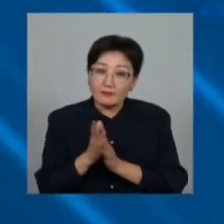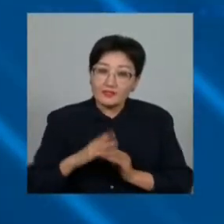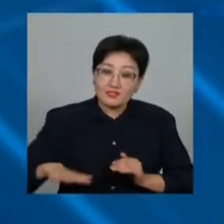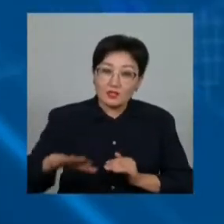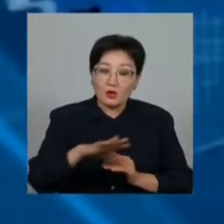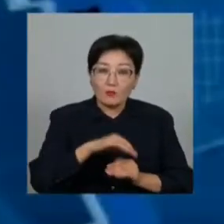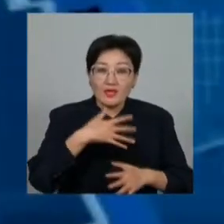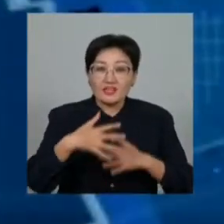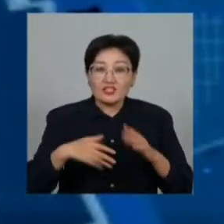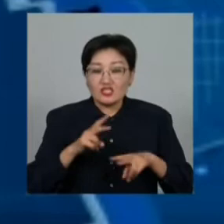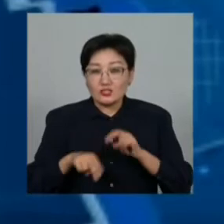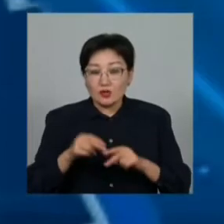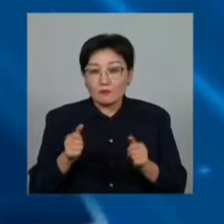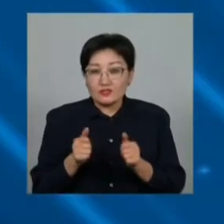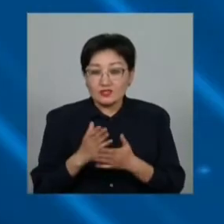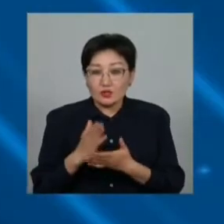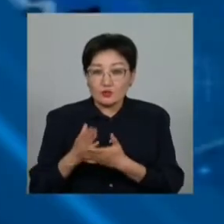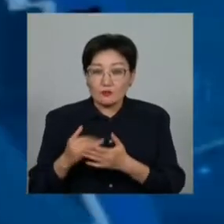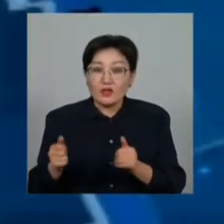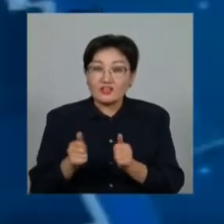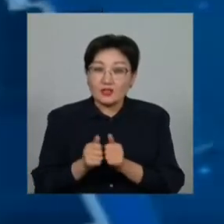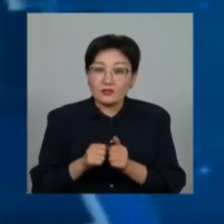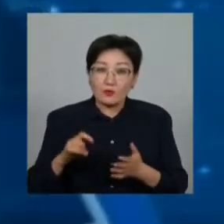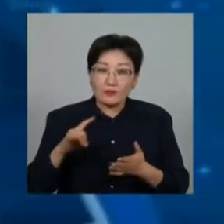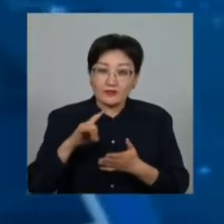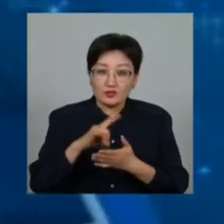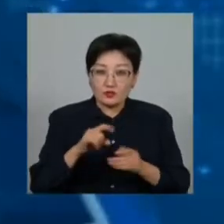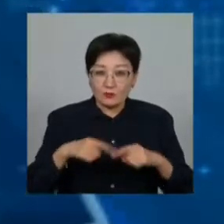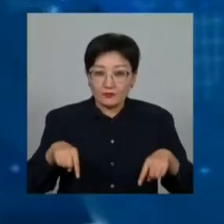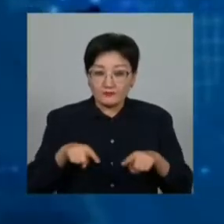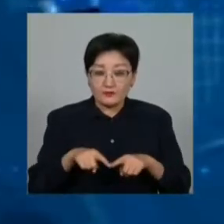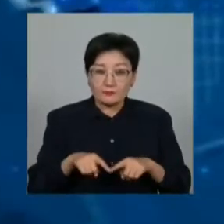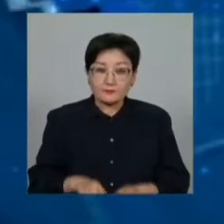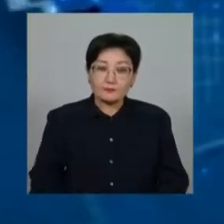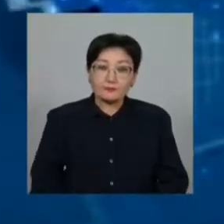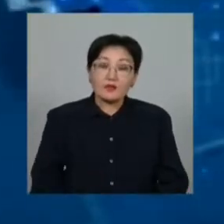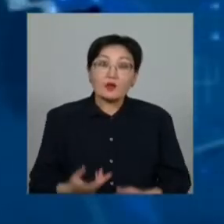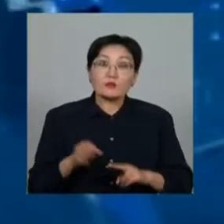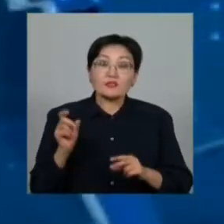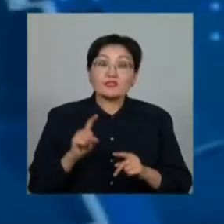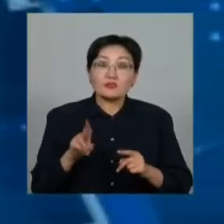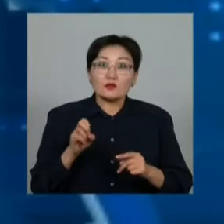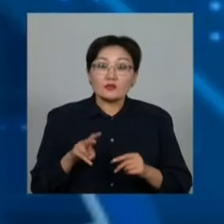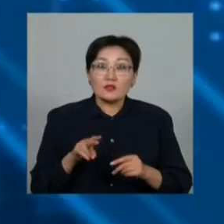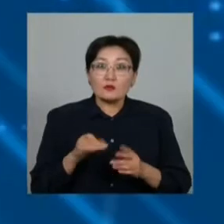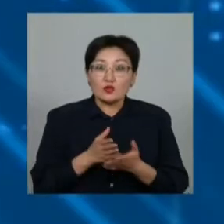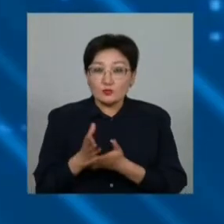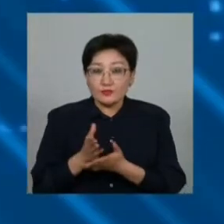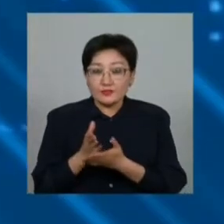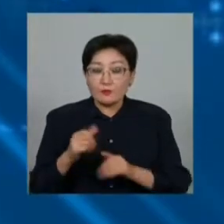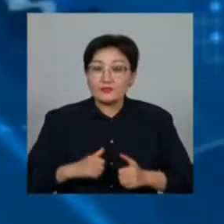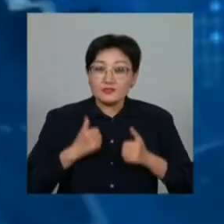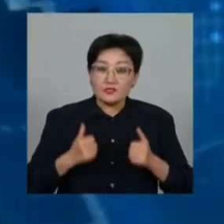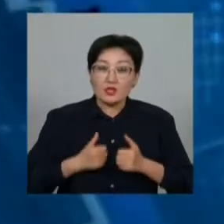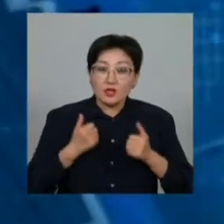хаотичные застройки расположены в непосредственной близости к территории воздушной гавани о том как орнитологическая служба пытается